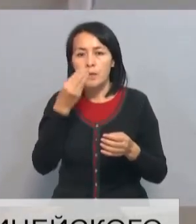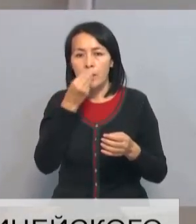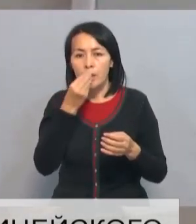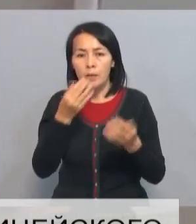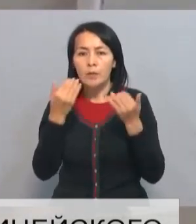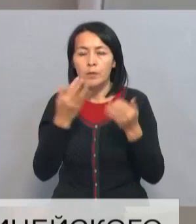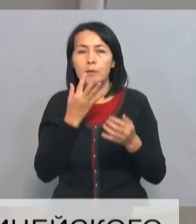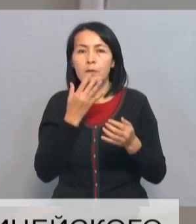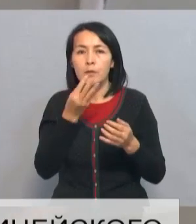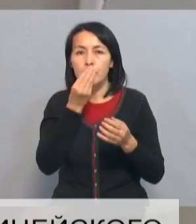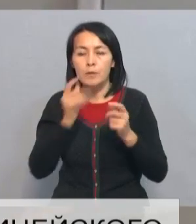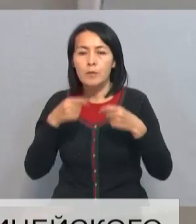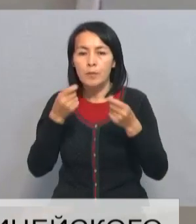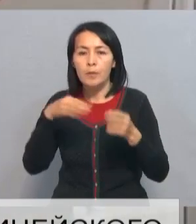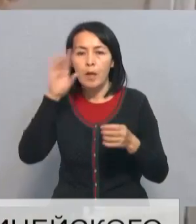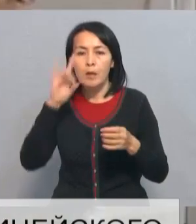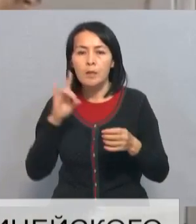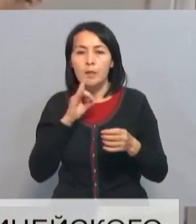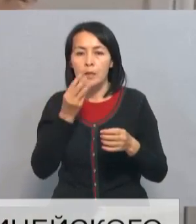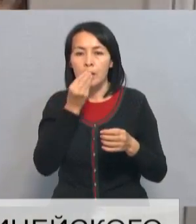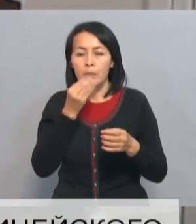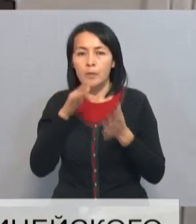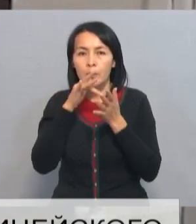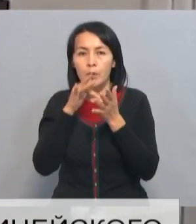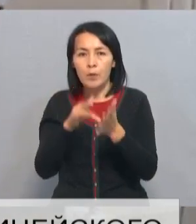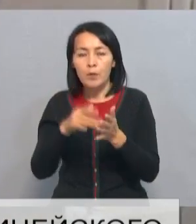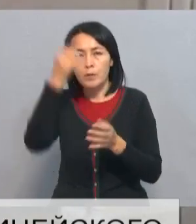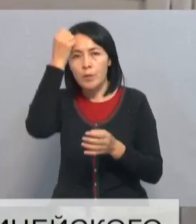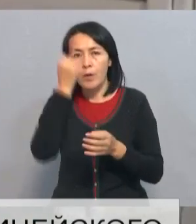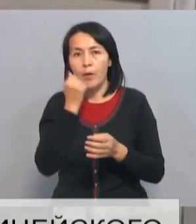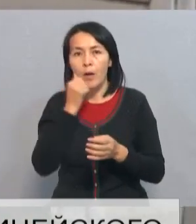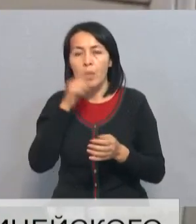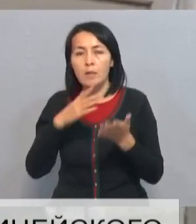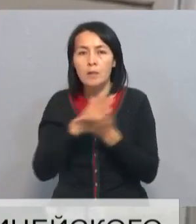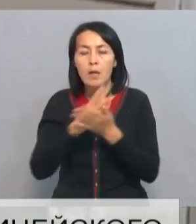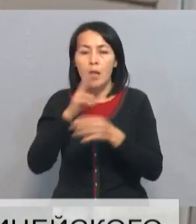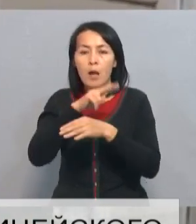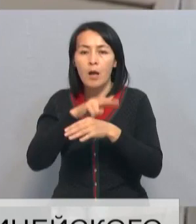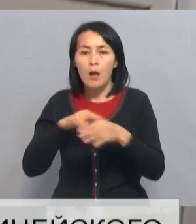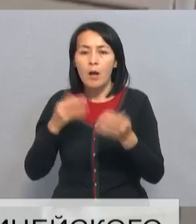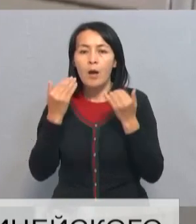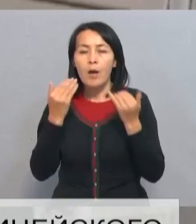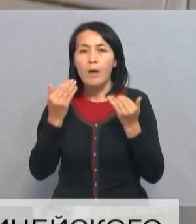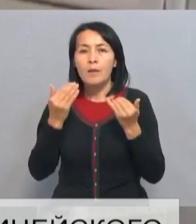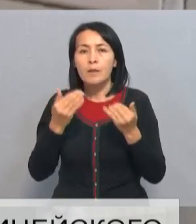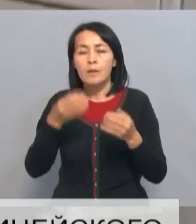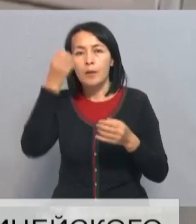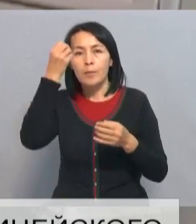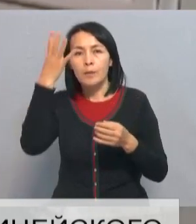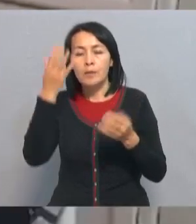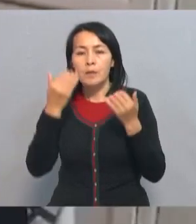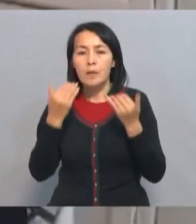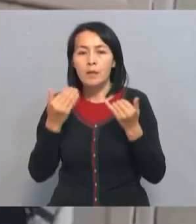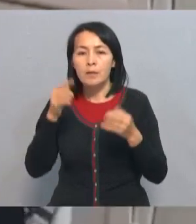угостил национальными блюдами казахской кухни. Туристы выразили искреннюю признательность сотруднику полиции, подчеркнув его грамотность и